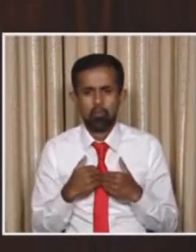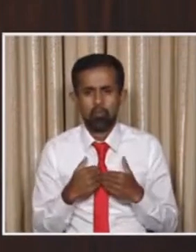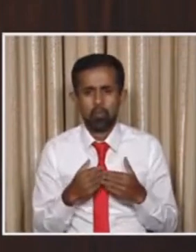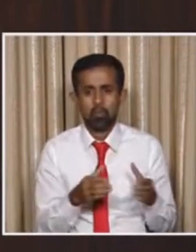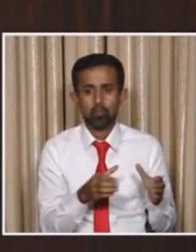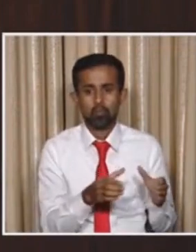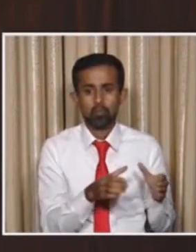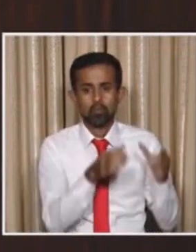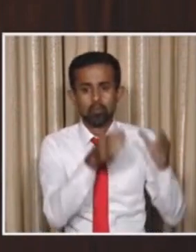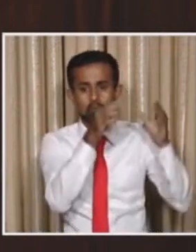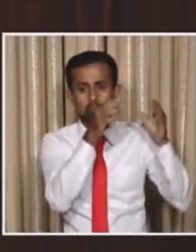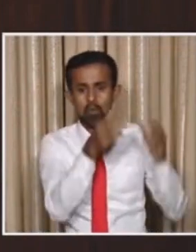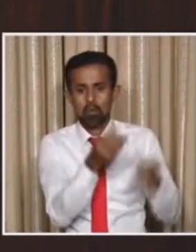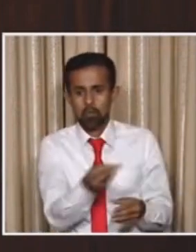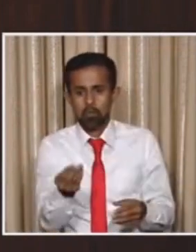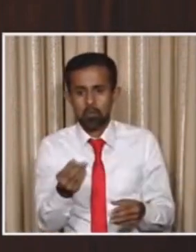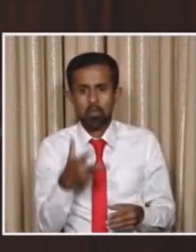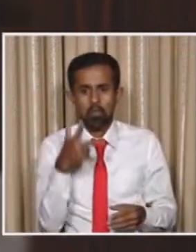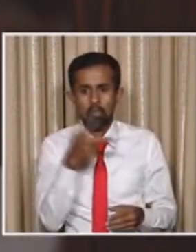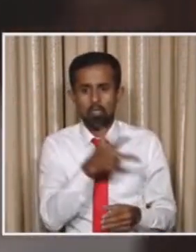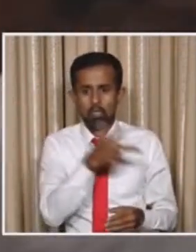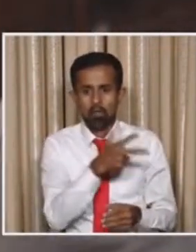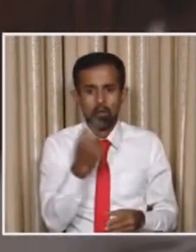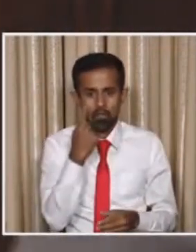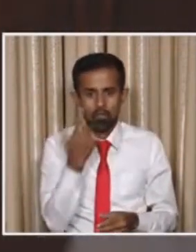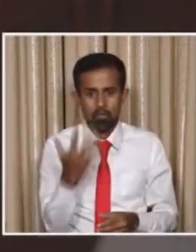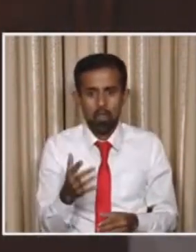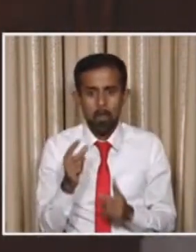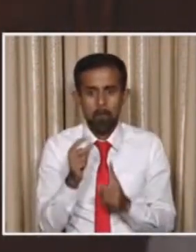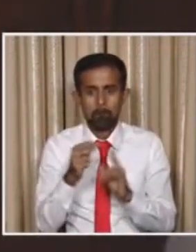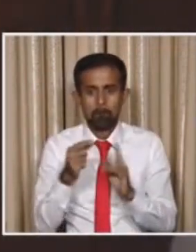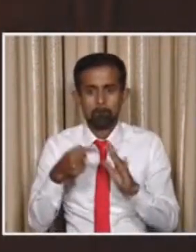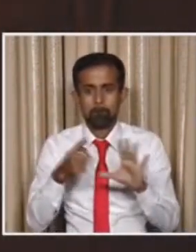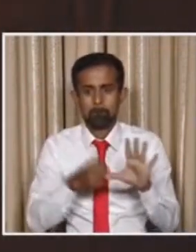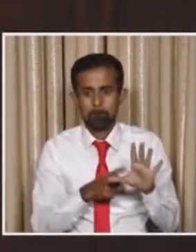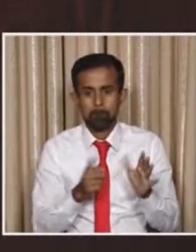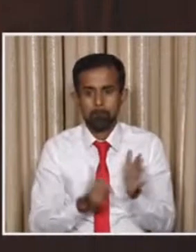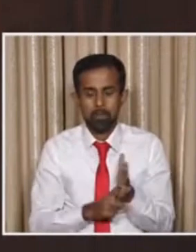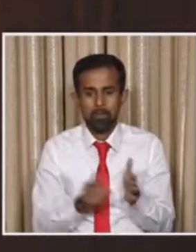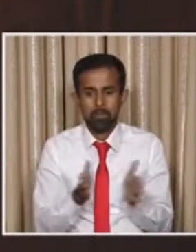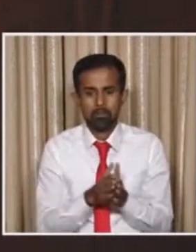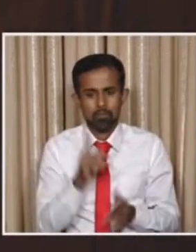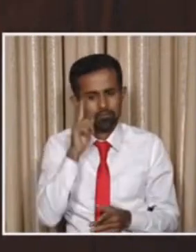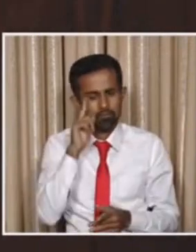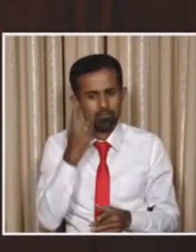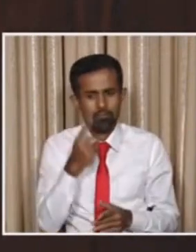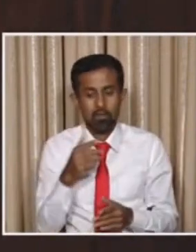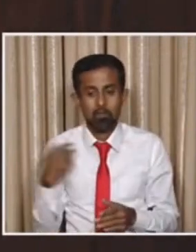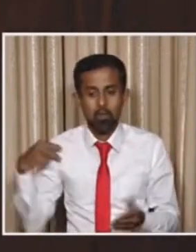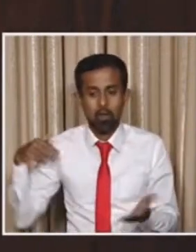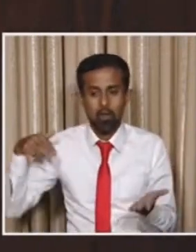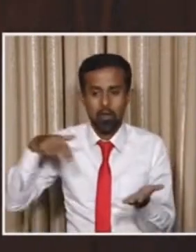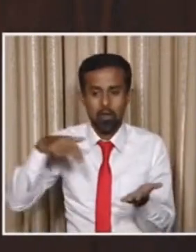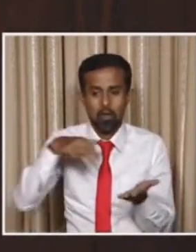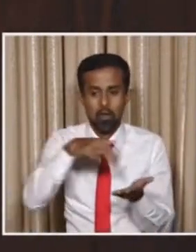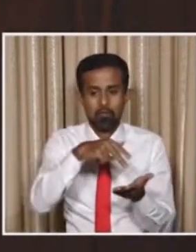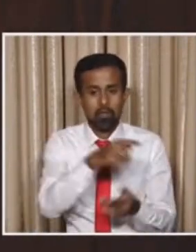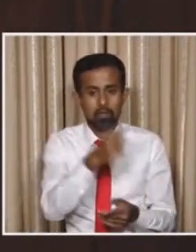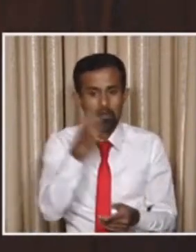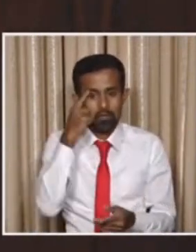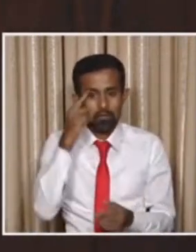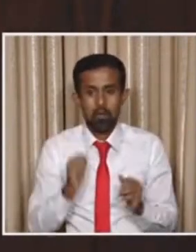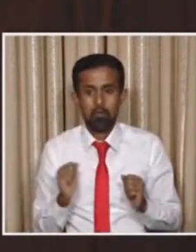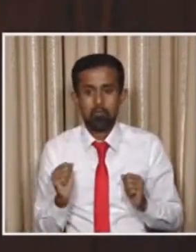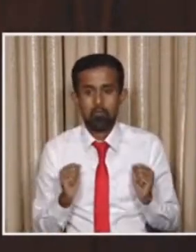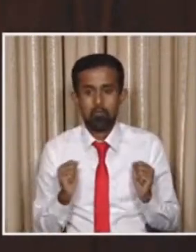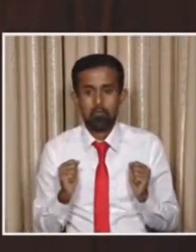බැන බැන ඉන්නවා මම දැක්කා. මේ අපේ පියල් ඇමතුමත් එක්ක මම ගණන් ගන්න නැතුව ලිෆ්ට් එක ගාවට ආවා. ඊට පස්සේ එයා හිතුවා මම මේ බයට